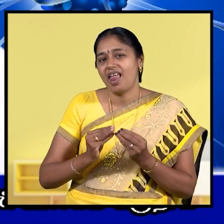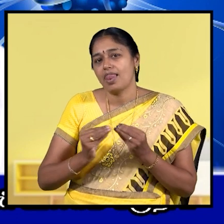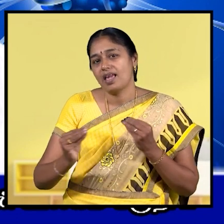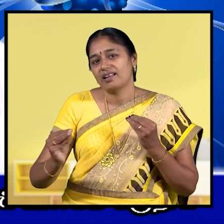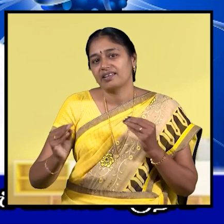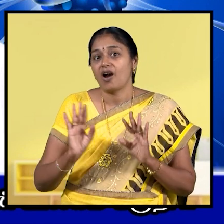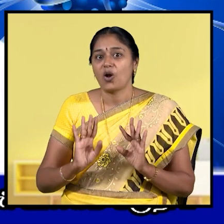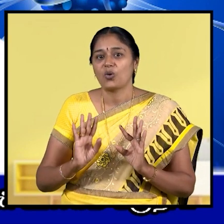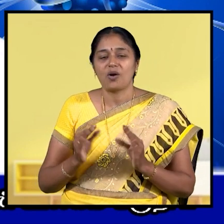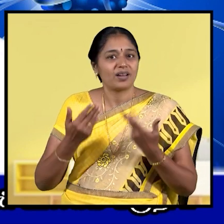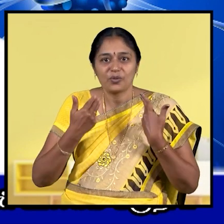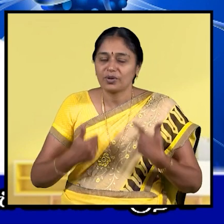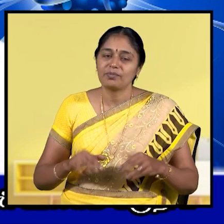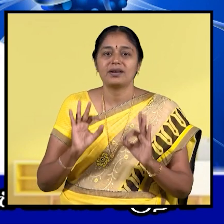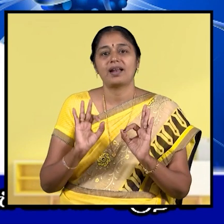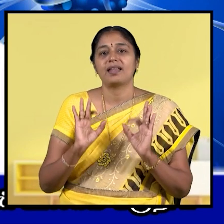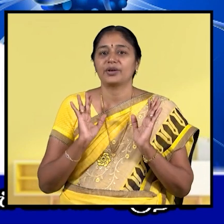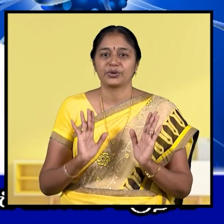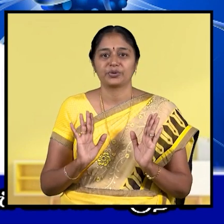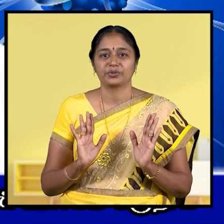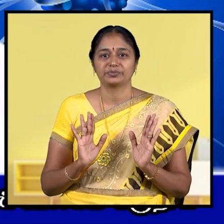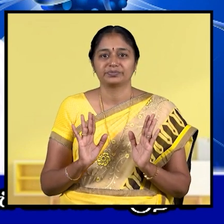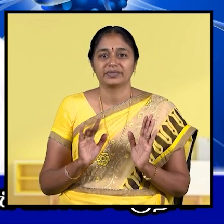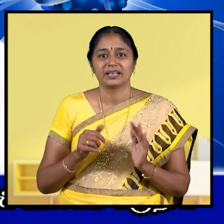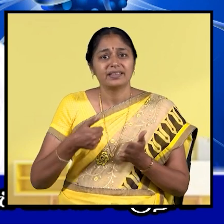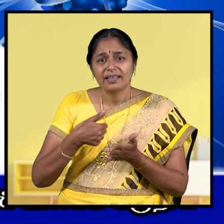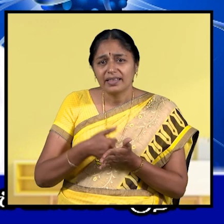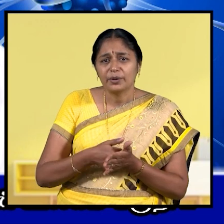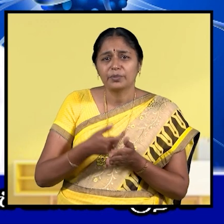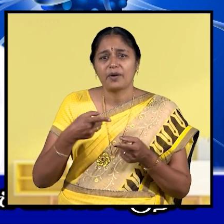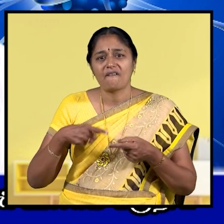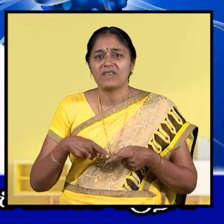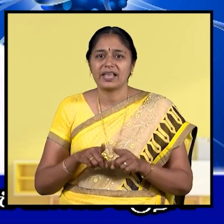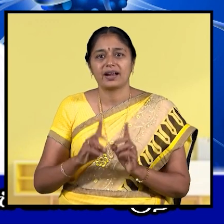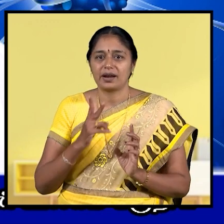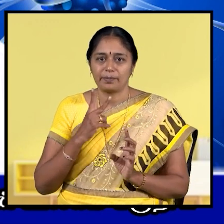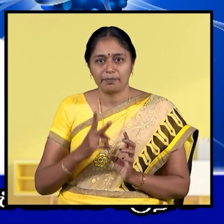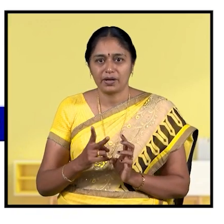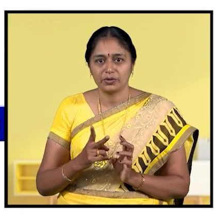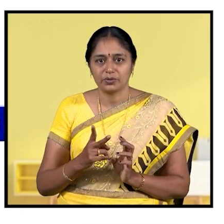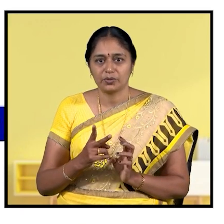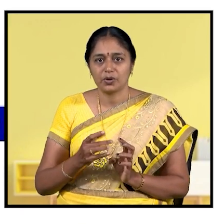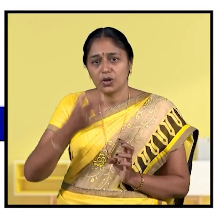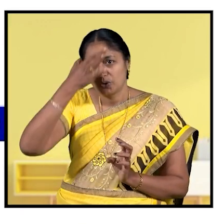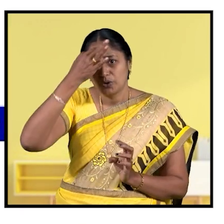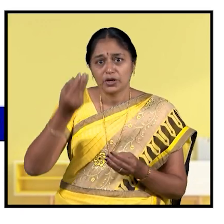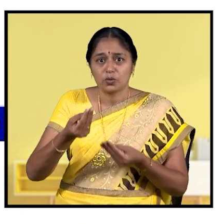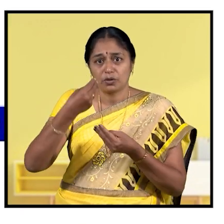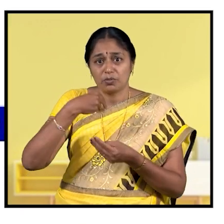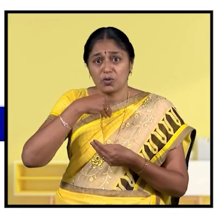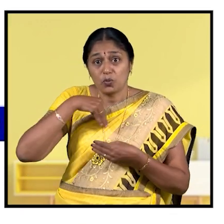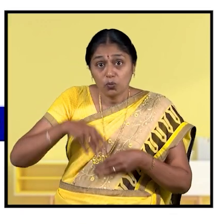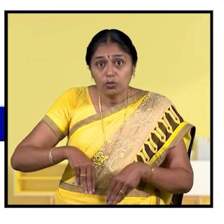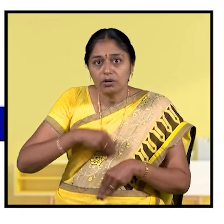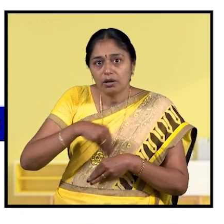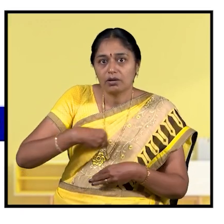இருக்கிறதுக்கான வாய்ப்புகள் இல்லை. இந்த நோய் தடுப்பு முறைகளை தெரிஞ்சுக்கிட்டோம். இந்த நோய் தடுப்பு முறைகளுக்கு முன்னாடி நோய்க்கிருமி உடம்புலார வரும்போது இந்த நோய்க்கிருமிகளை வந்து